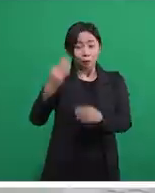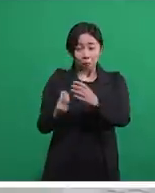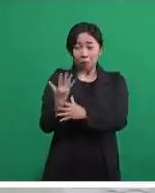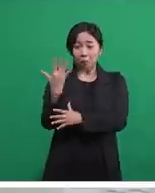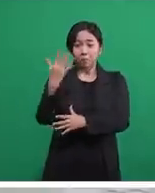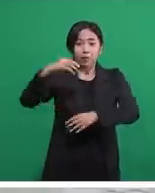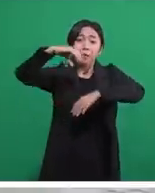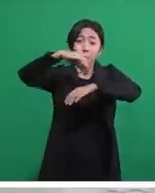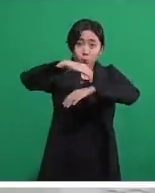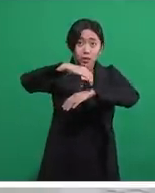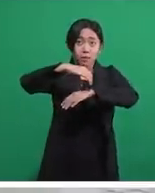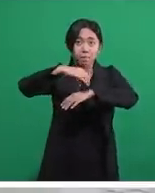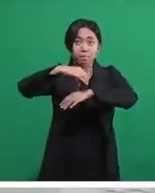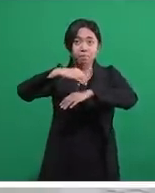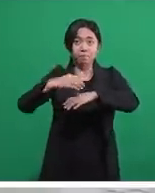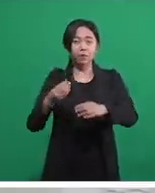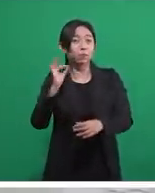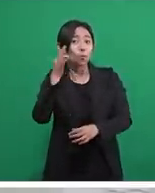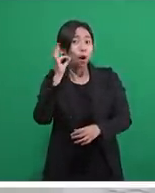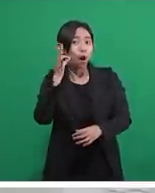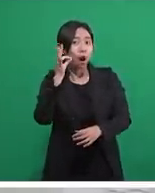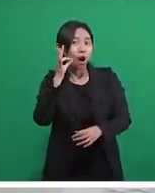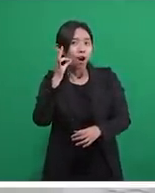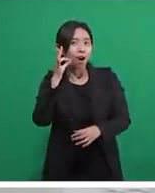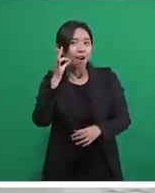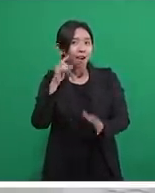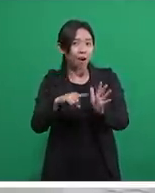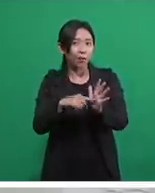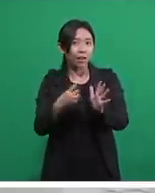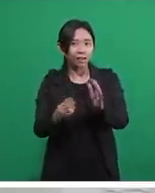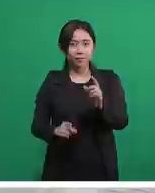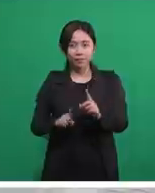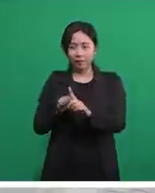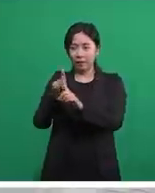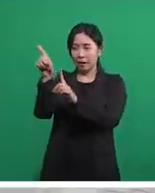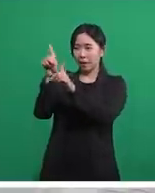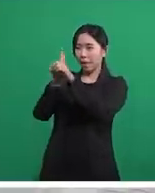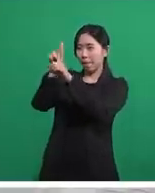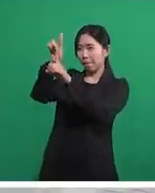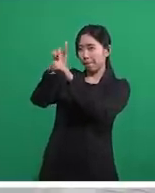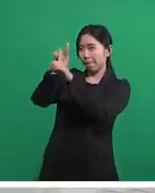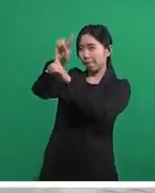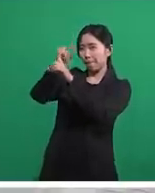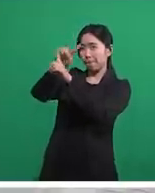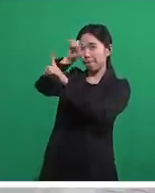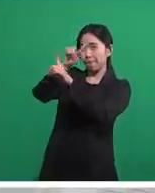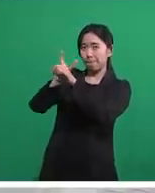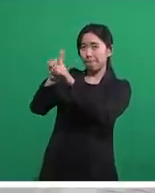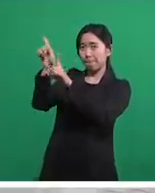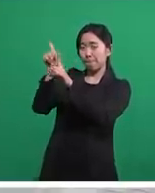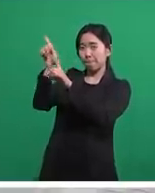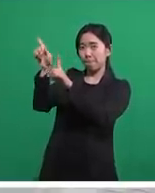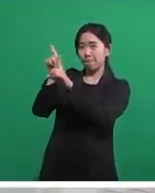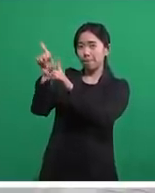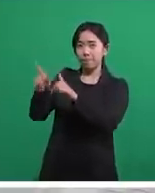Bumi dengan sendirinya mengeluarkan buah, mula-mula tangkainya, lalu bulirnya.